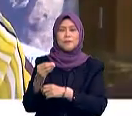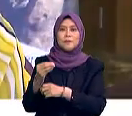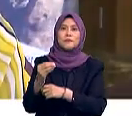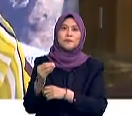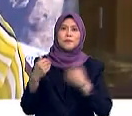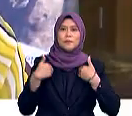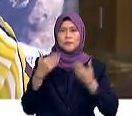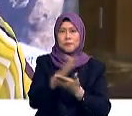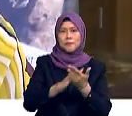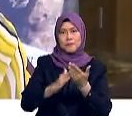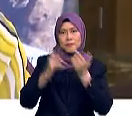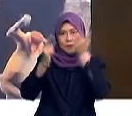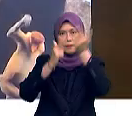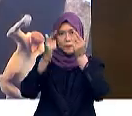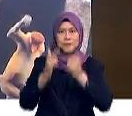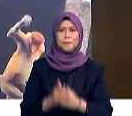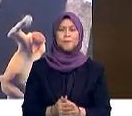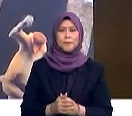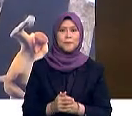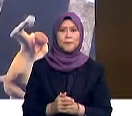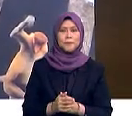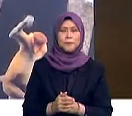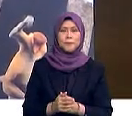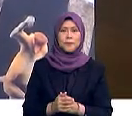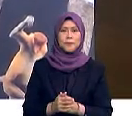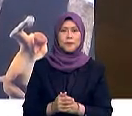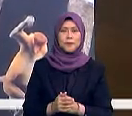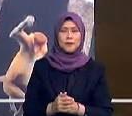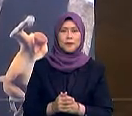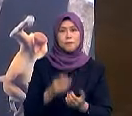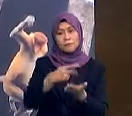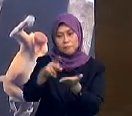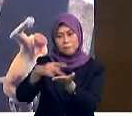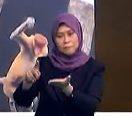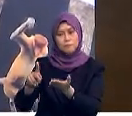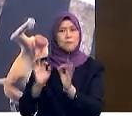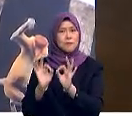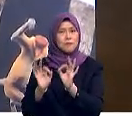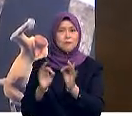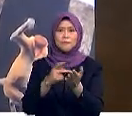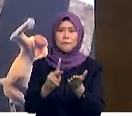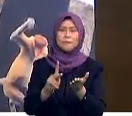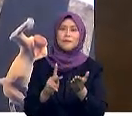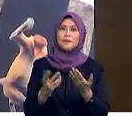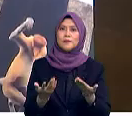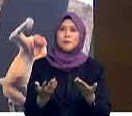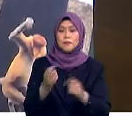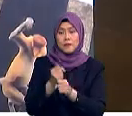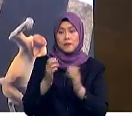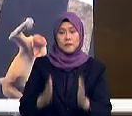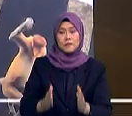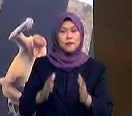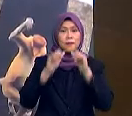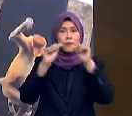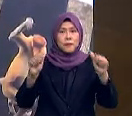yang berada di sektor pelancongan. Kadar ataupun bayaran yang berpatutan khususnya untuk penjawat awam dan